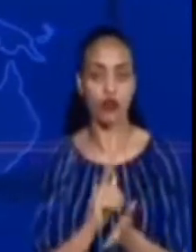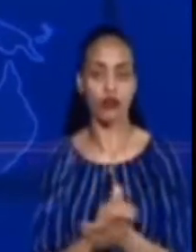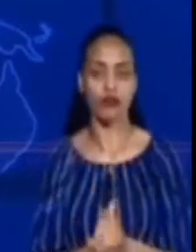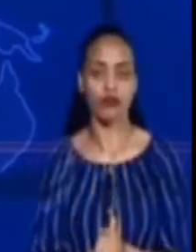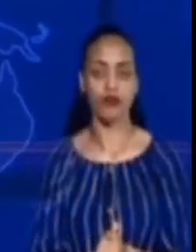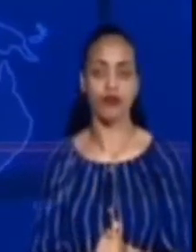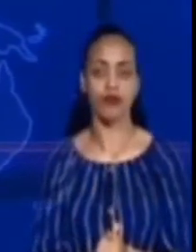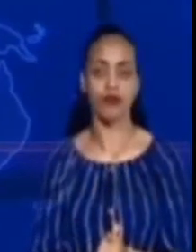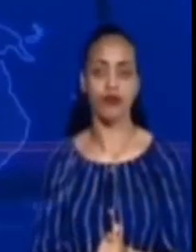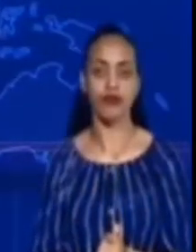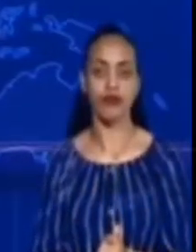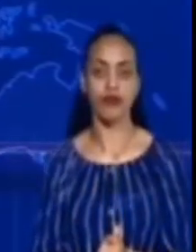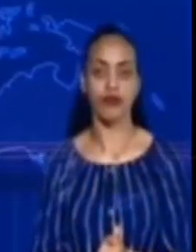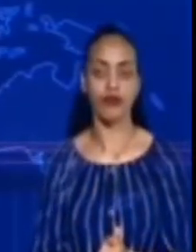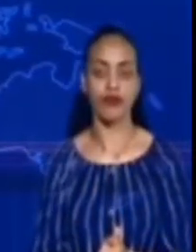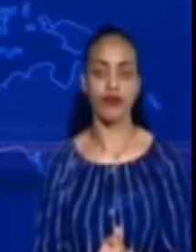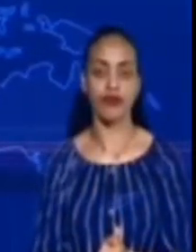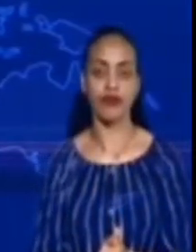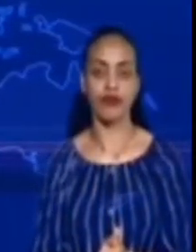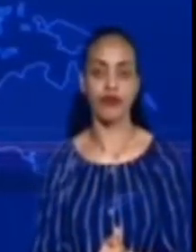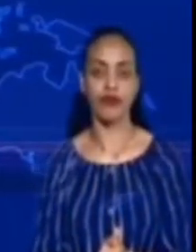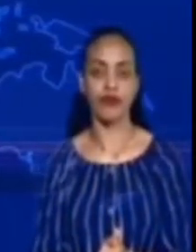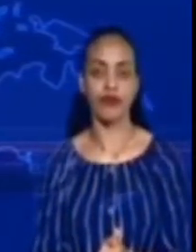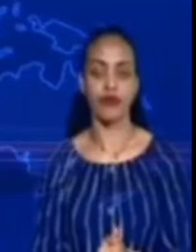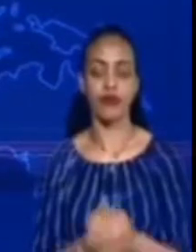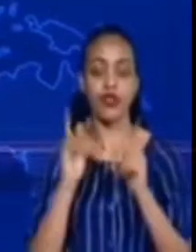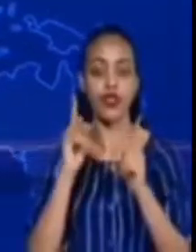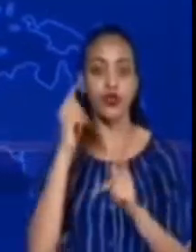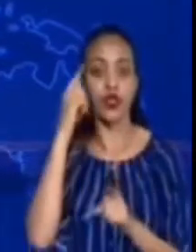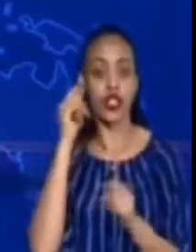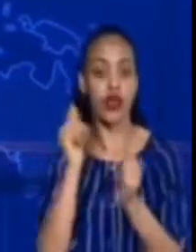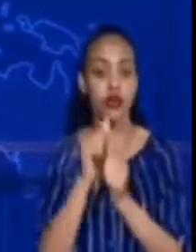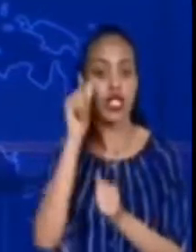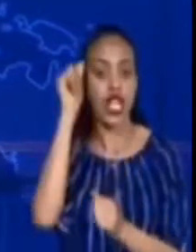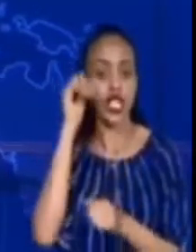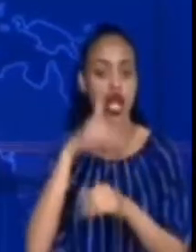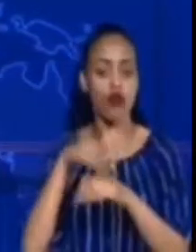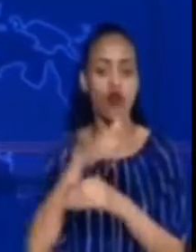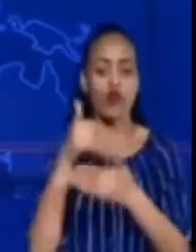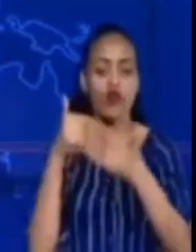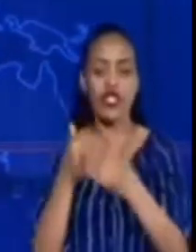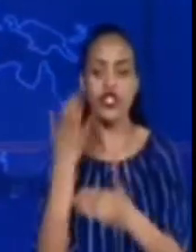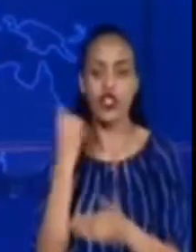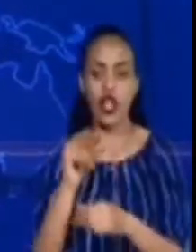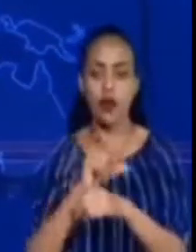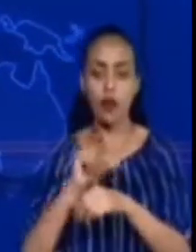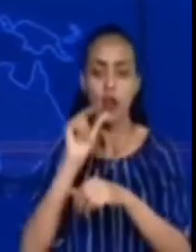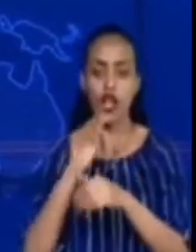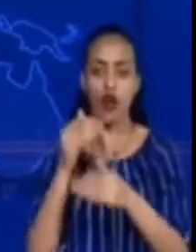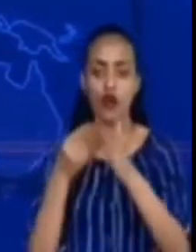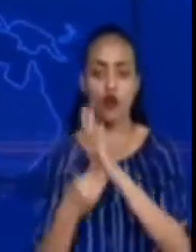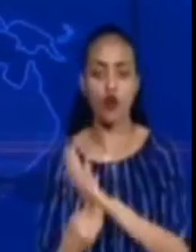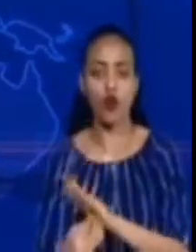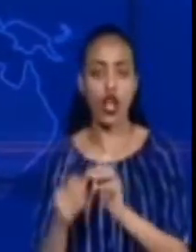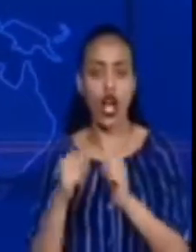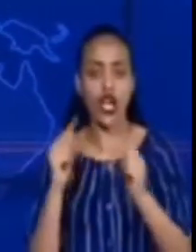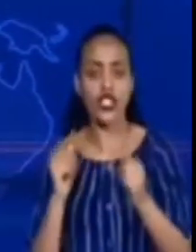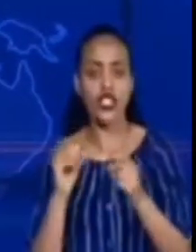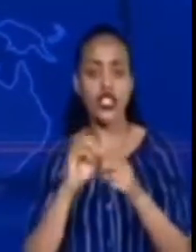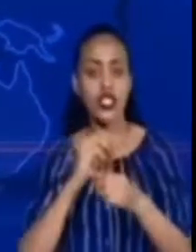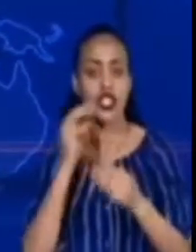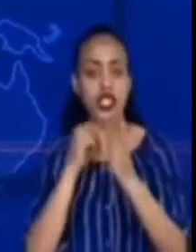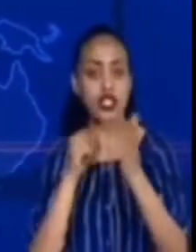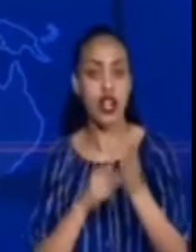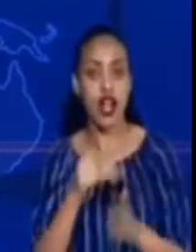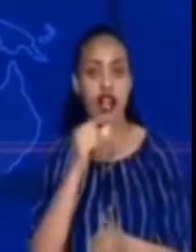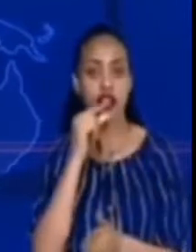ሰዎች አለፈ እድሜዎቻችሁ አለፈ ስለዚህ ማቆት ይሁን ይማኛ ዝቅ ብሎ ታች የሪኩም ዘመደ ቂጣ ይላሱ እርሶ